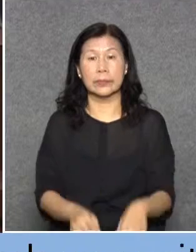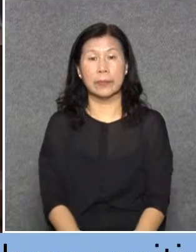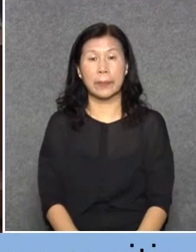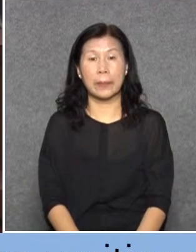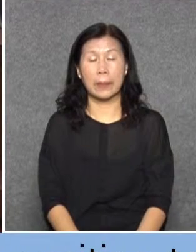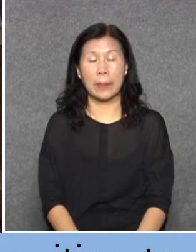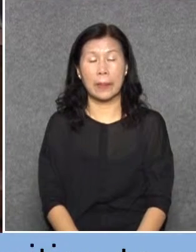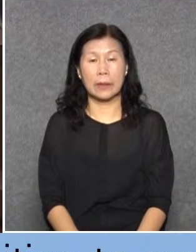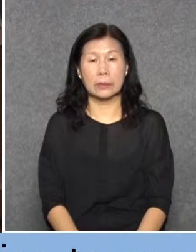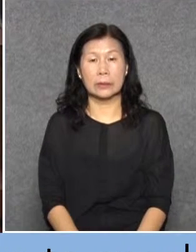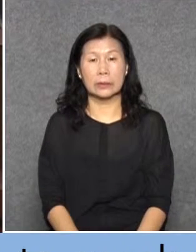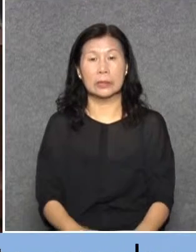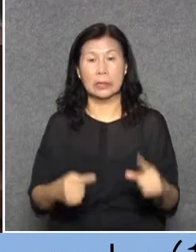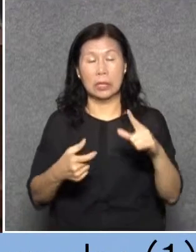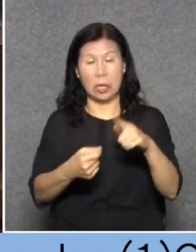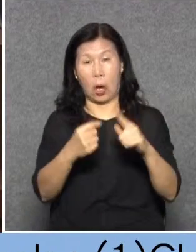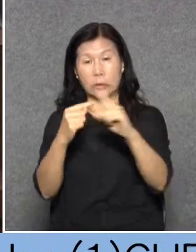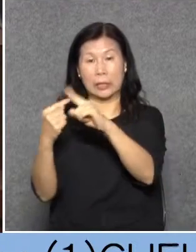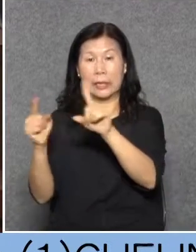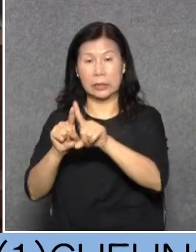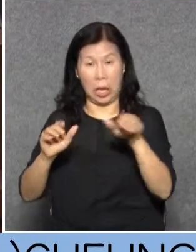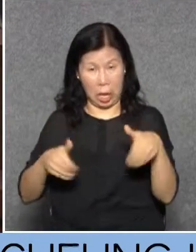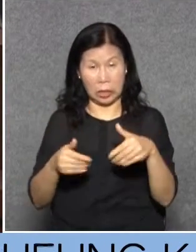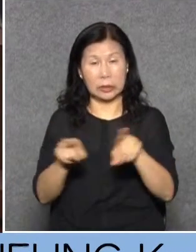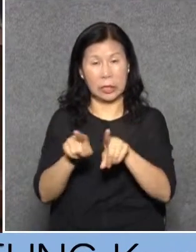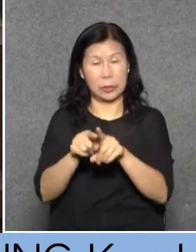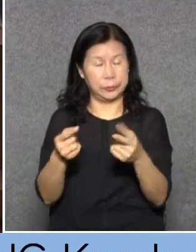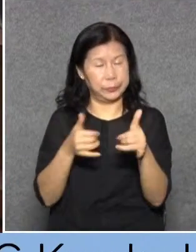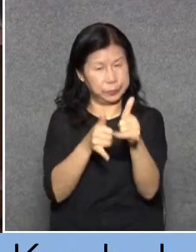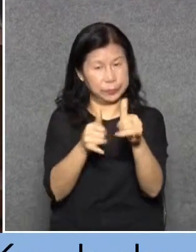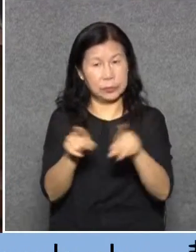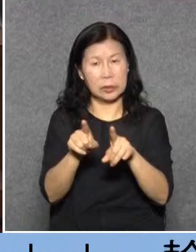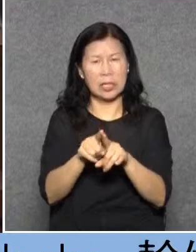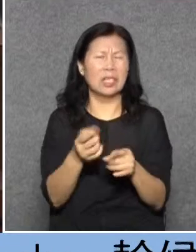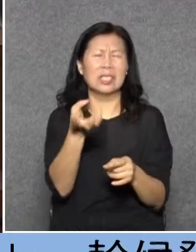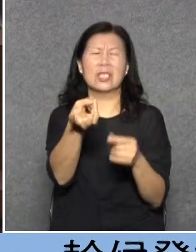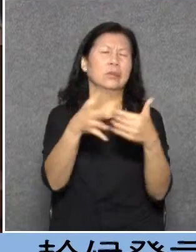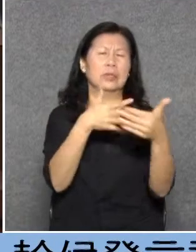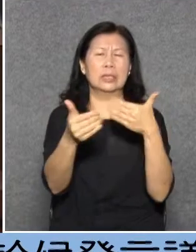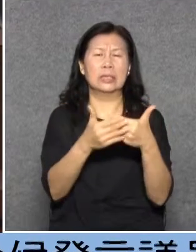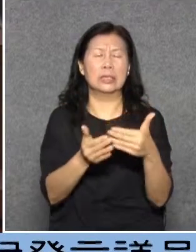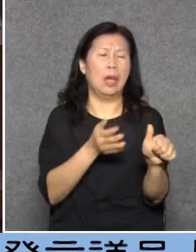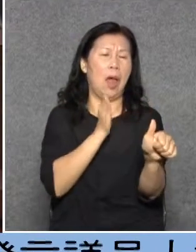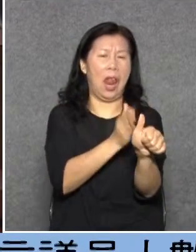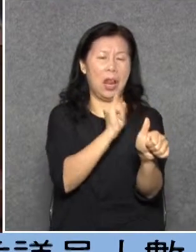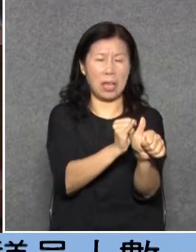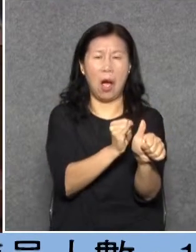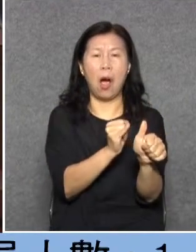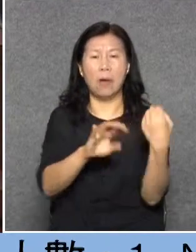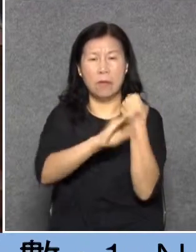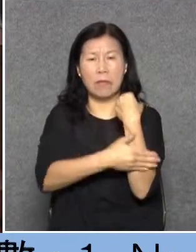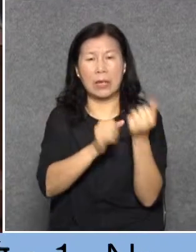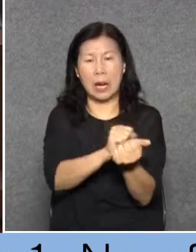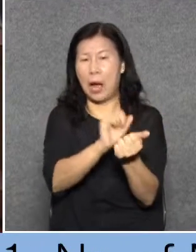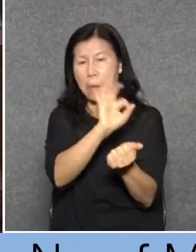一個公眾利益的原則，如果是公眾利益認為是根本太濕碎的不應該告的，又或者那個情況下根本是沒有